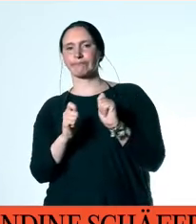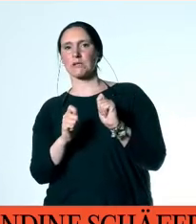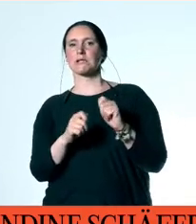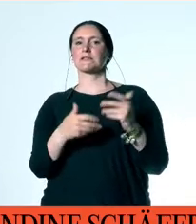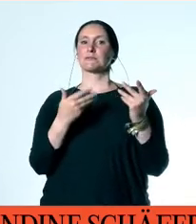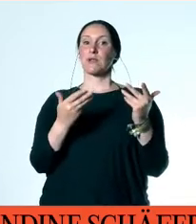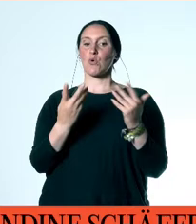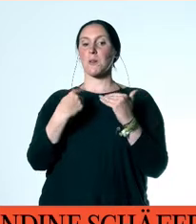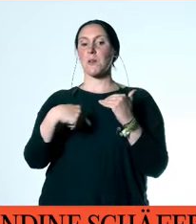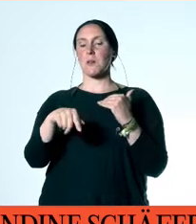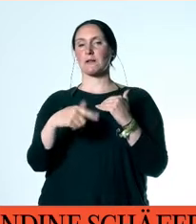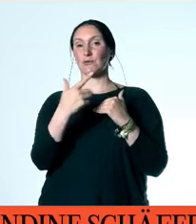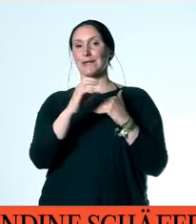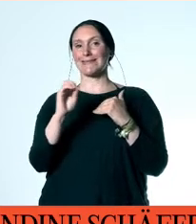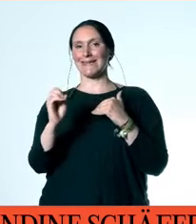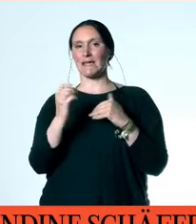in Kolumbien.